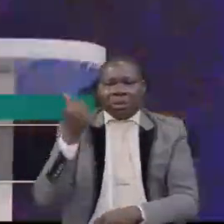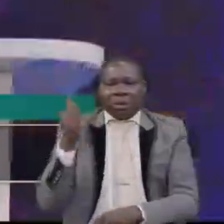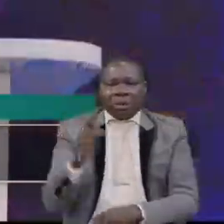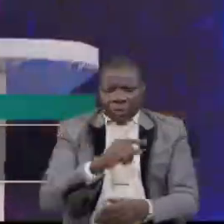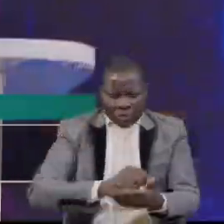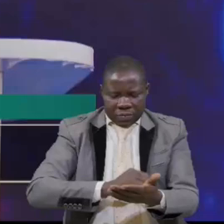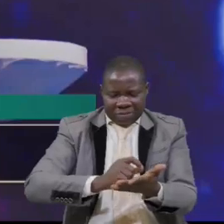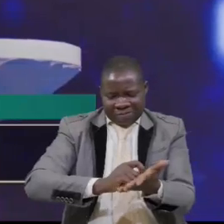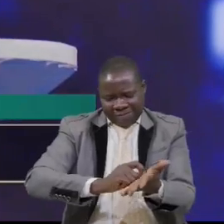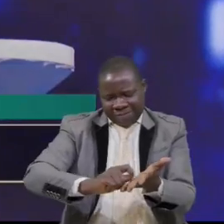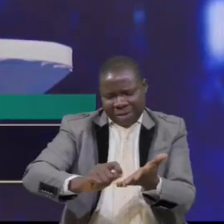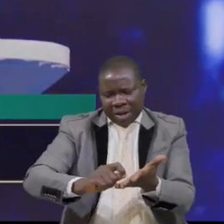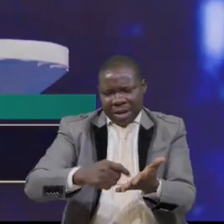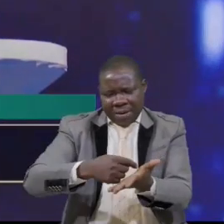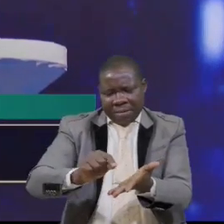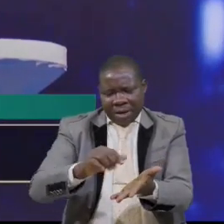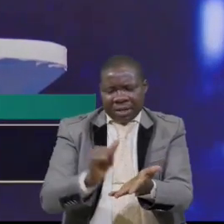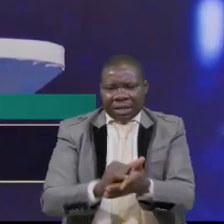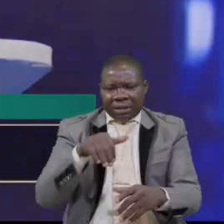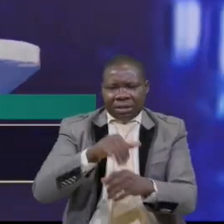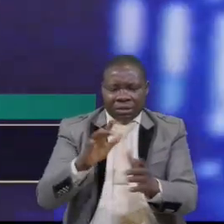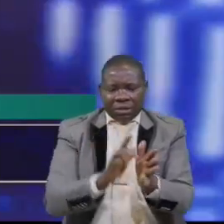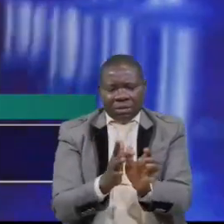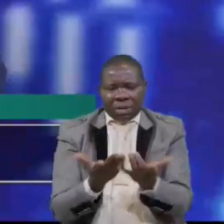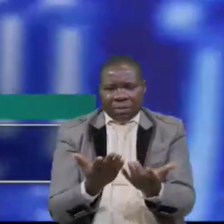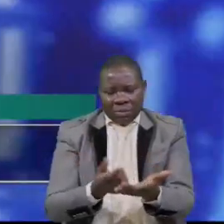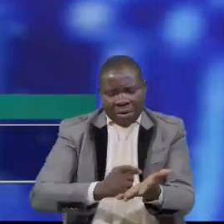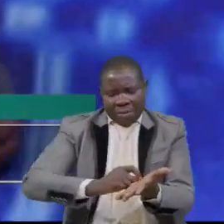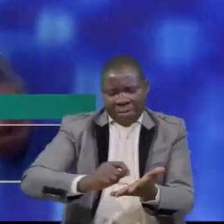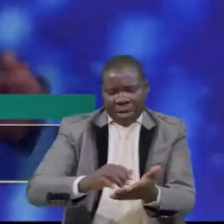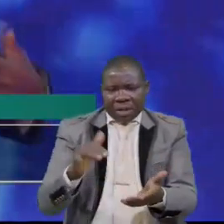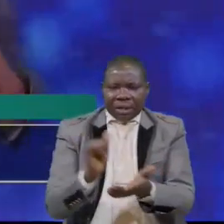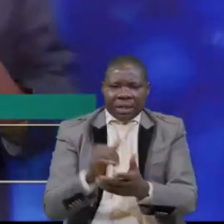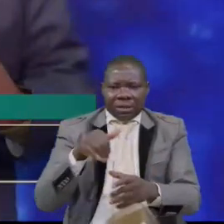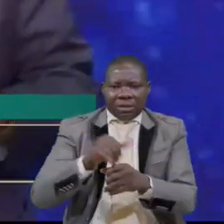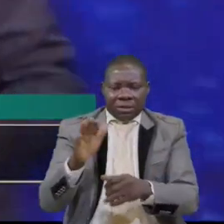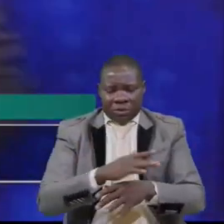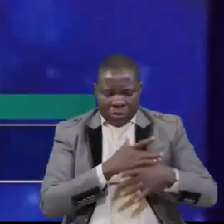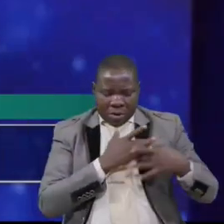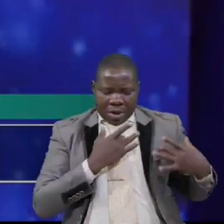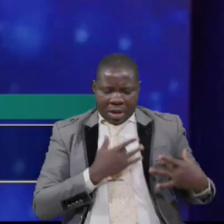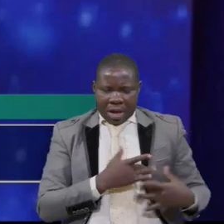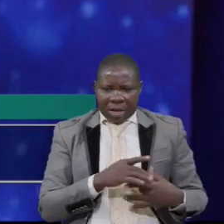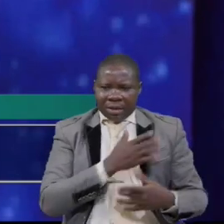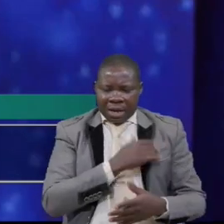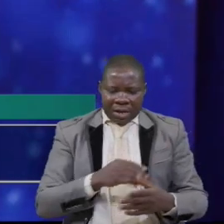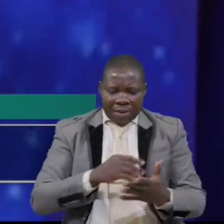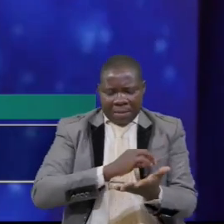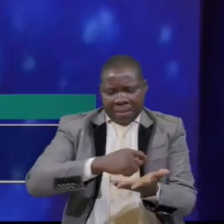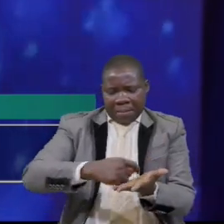soulignez ça dans votre Bible soulignez ça dans votre cœur et vous souigner ça